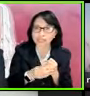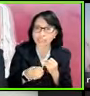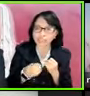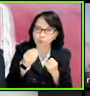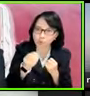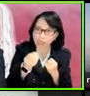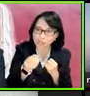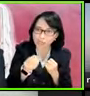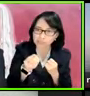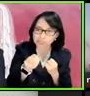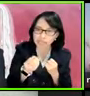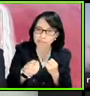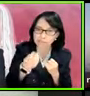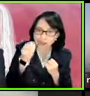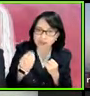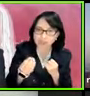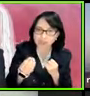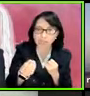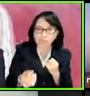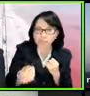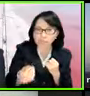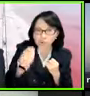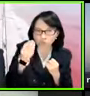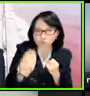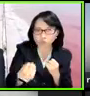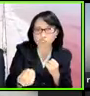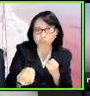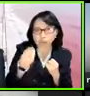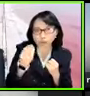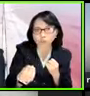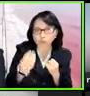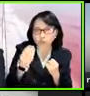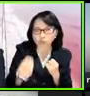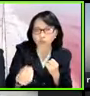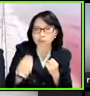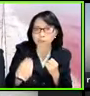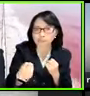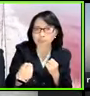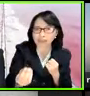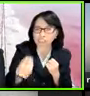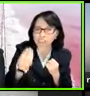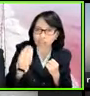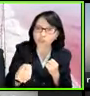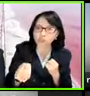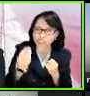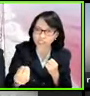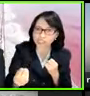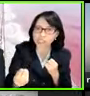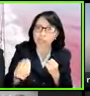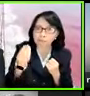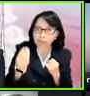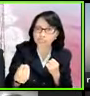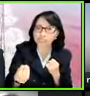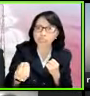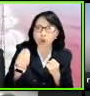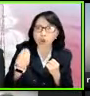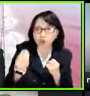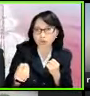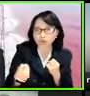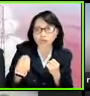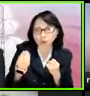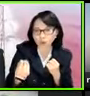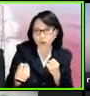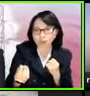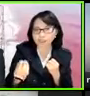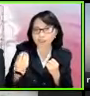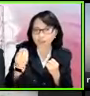dia dan Tuhan memberikan mandat mengutus Paulus untuk memberitakan song joplin bagi